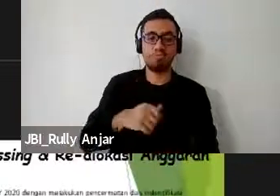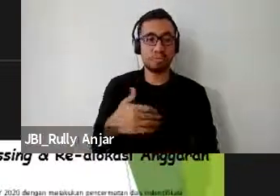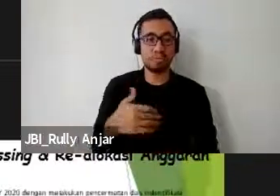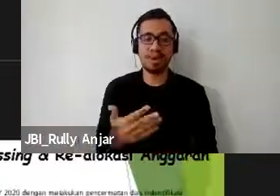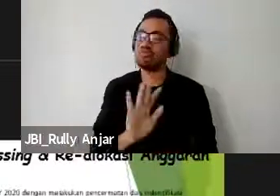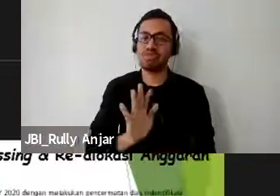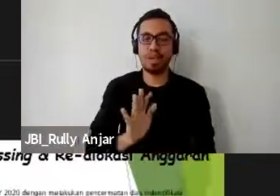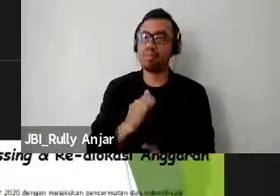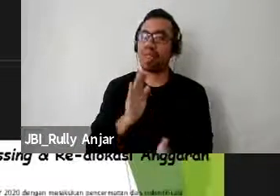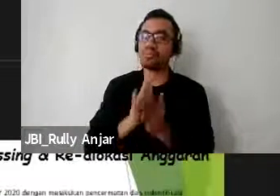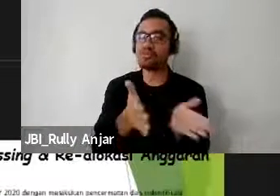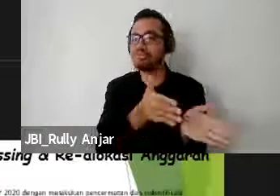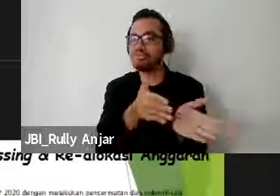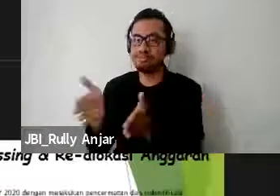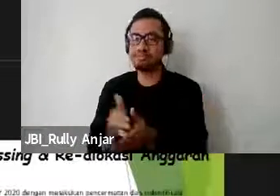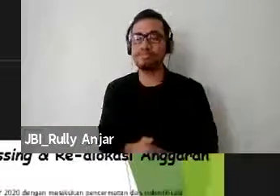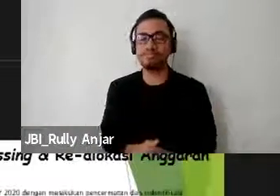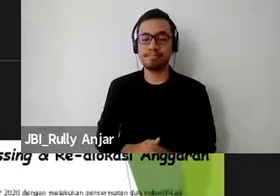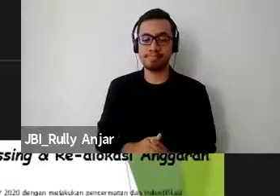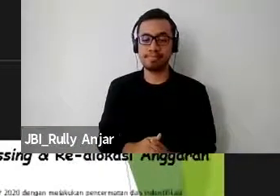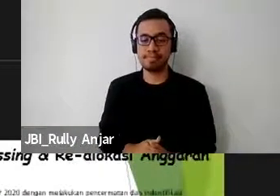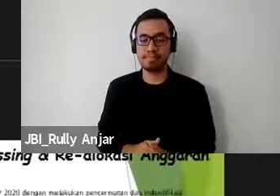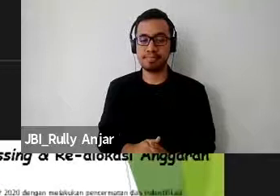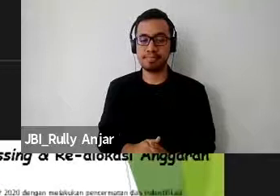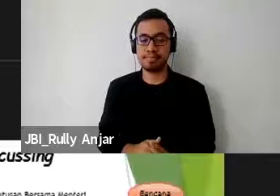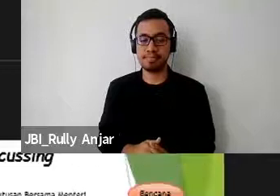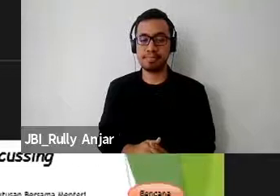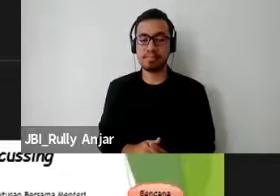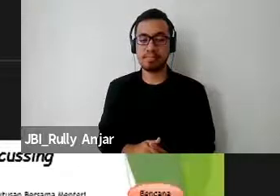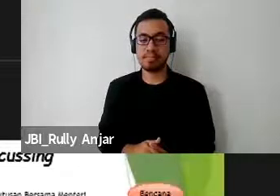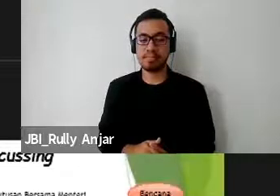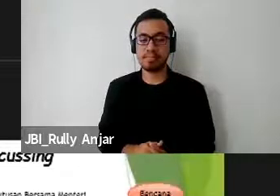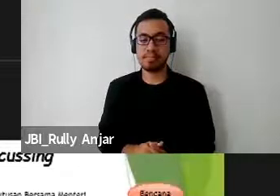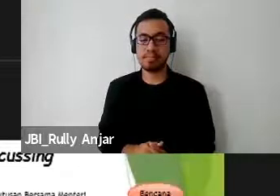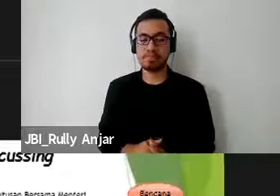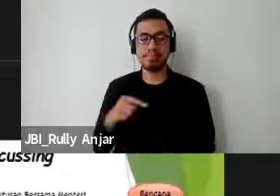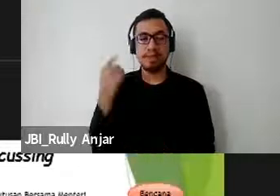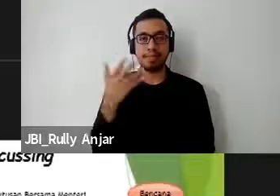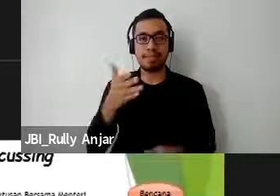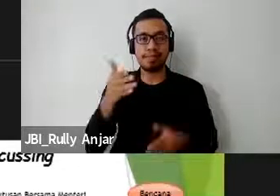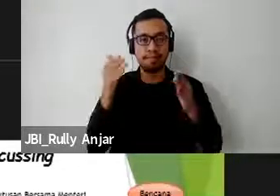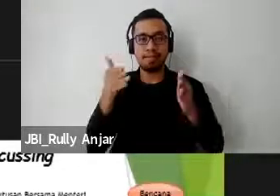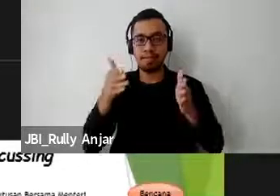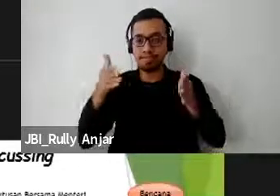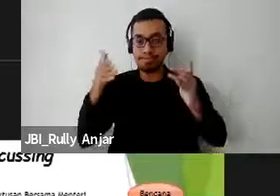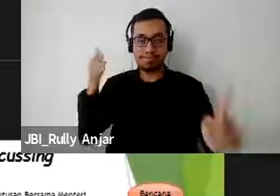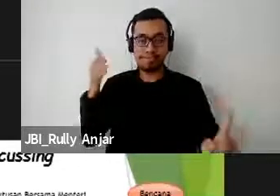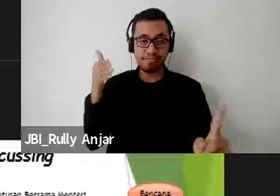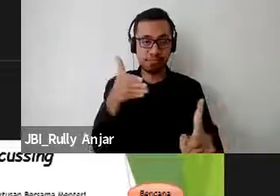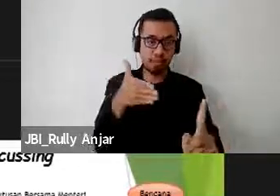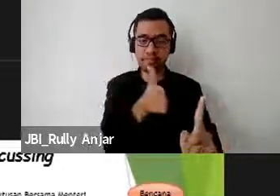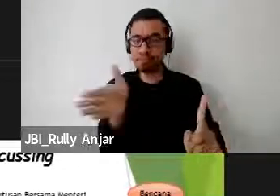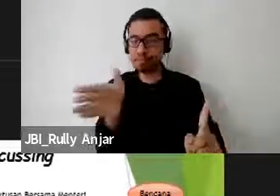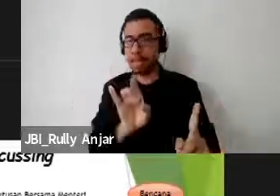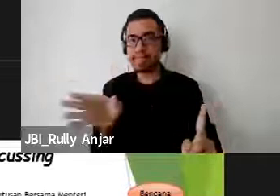persatu. Kemudian yang berikutnya memang kita lakukan refocusing ya. Tapi sebelum kita bicara ini perlu